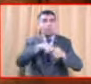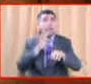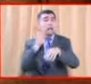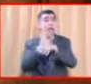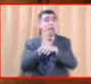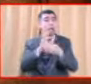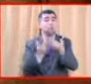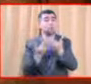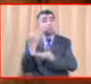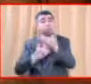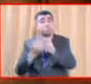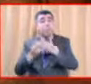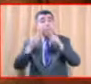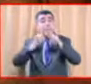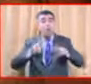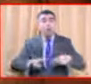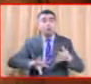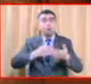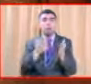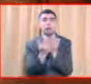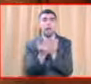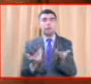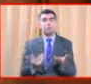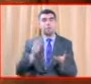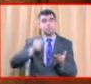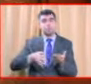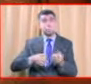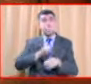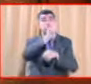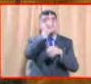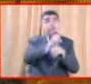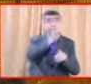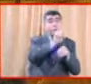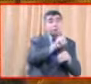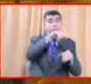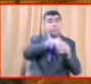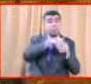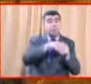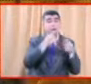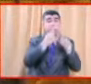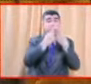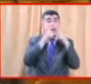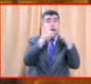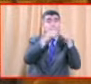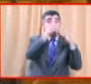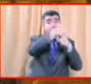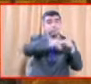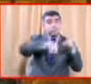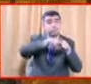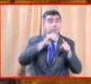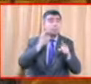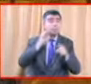إلى المعلومات للبحوث للطلبة. أما الجماعات الترابية أسيف مال وأداسيل وإيمين تونيت